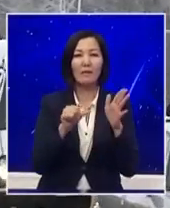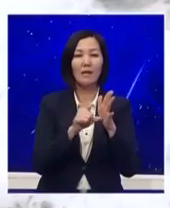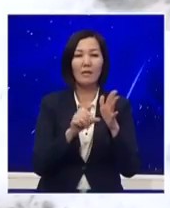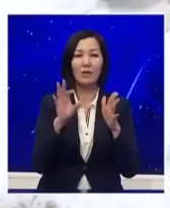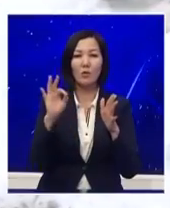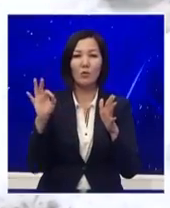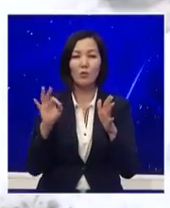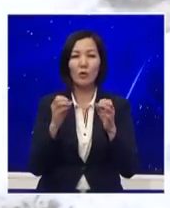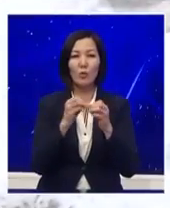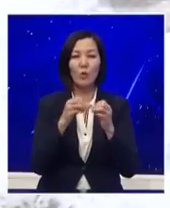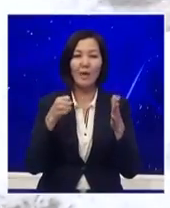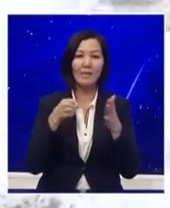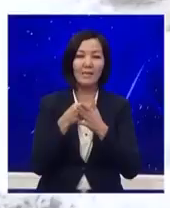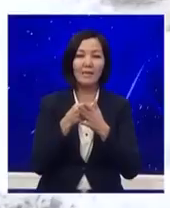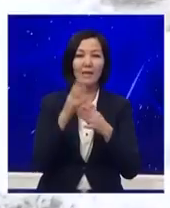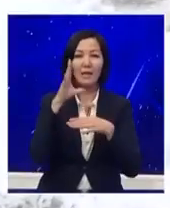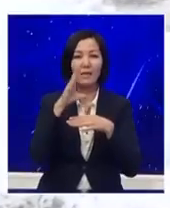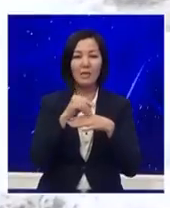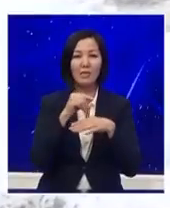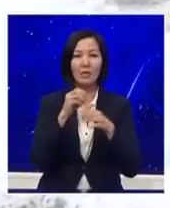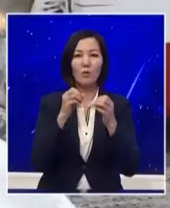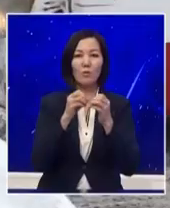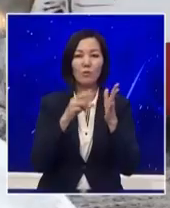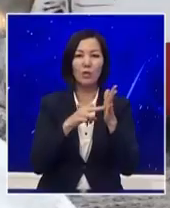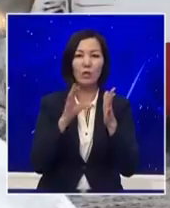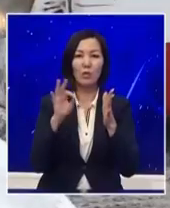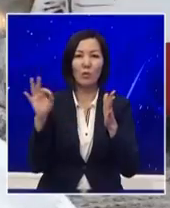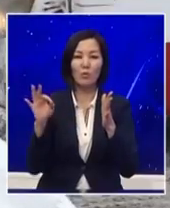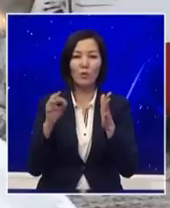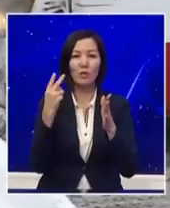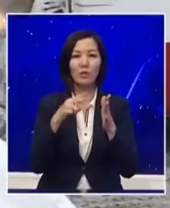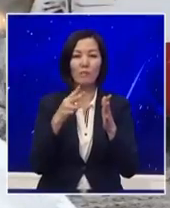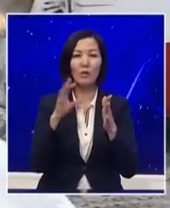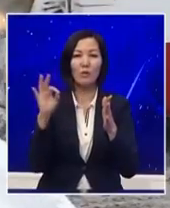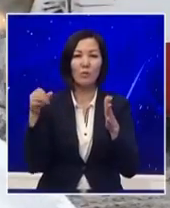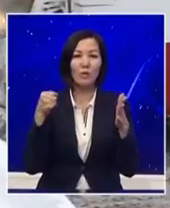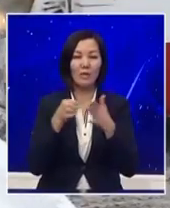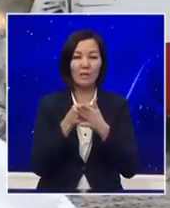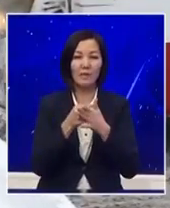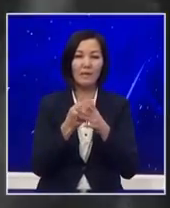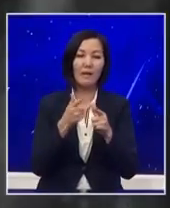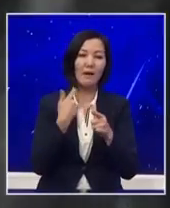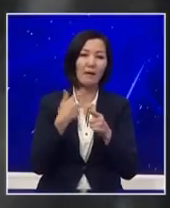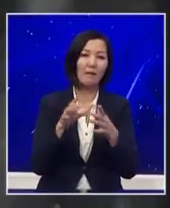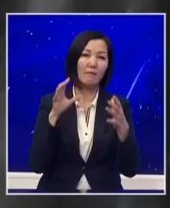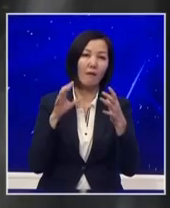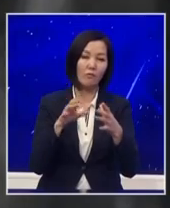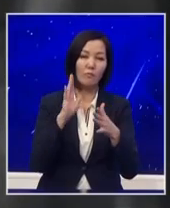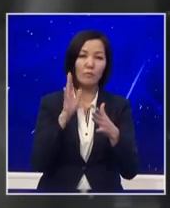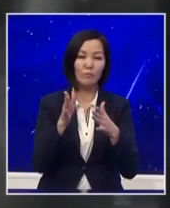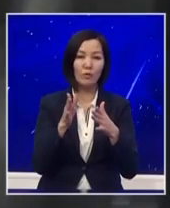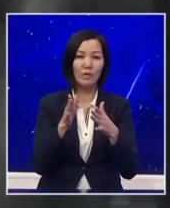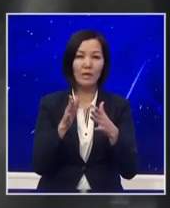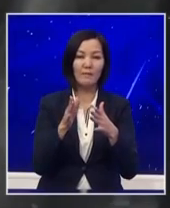6:00-ден 10:00-ге дейін болса, кешкілік 17:00-ден 20:00-ге дейін аралықта автобустар жүреді. Қаулыда